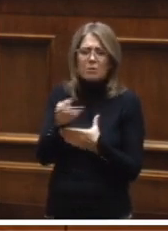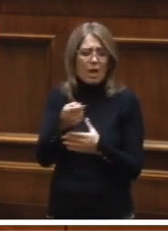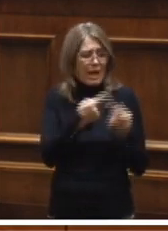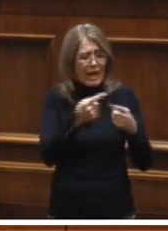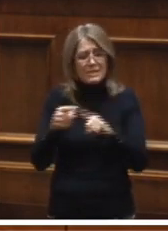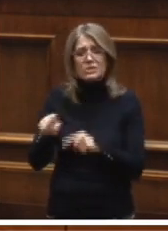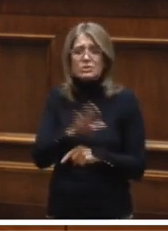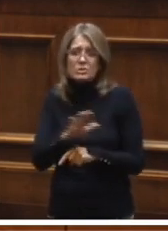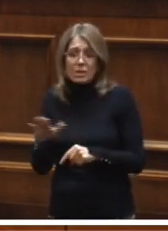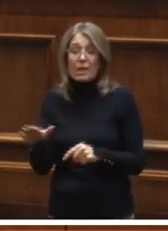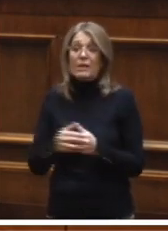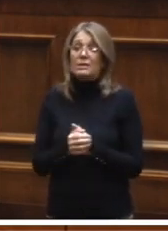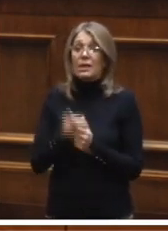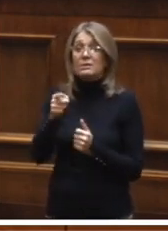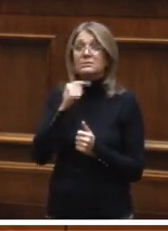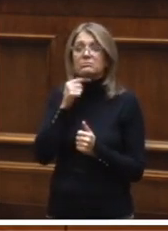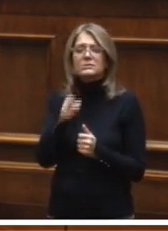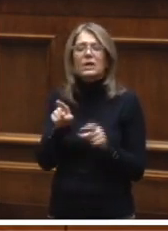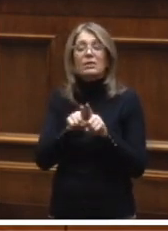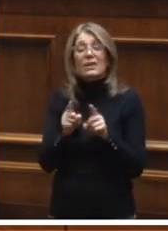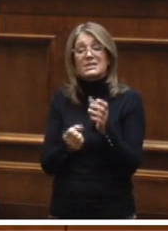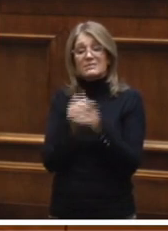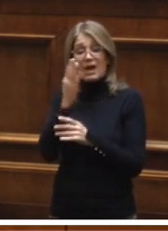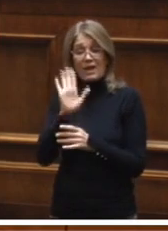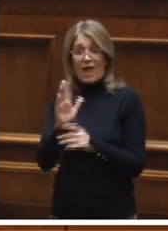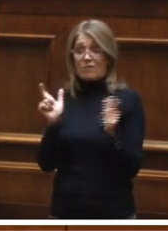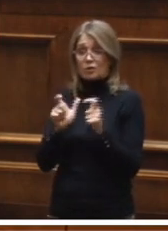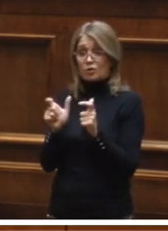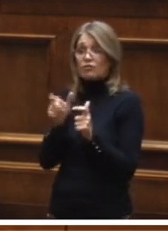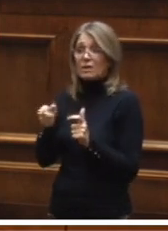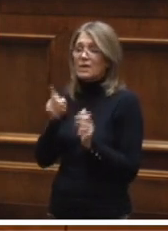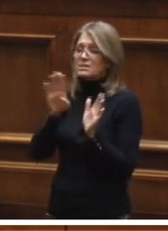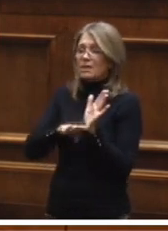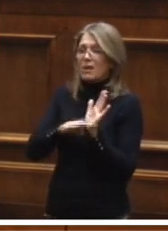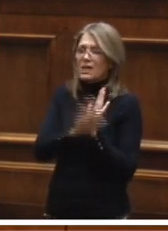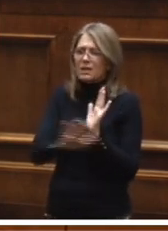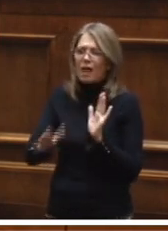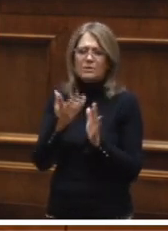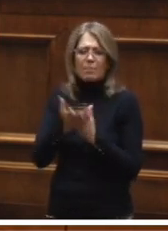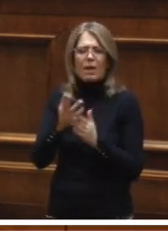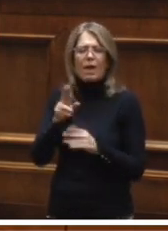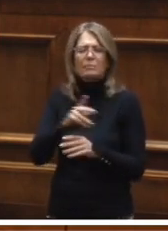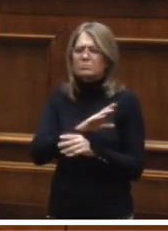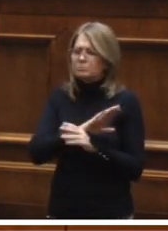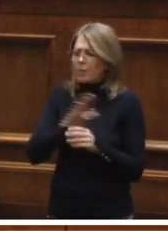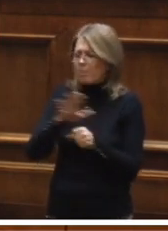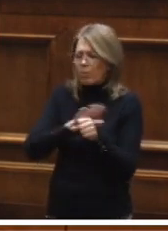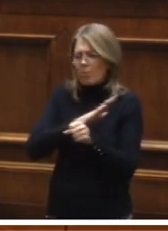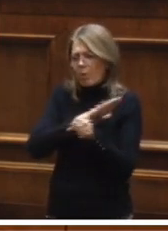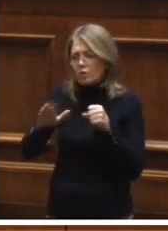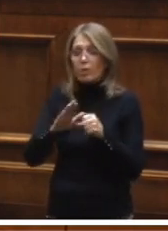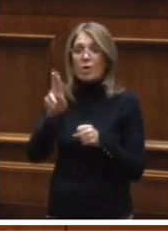specifičnosti, sa ciljem stvaranja takvog društva u kojem bi diskriminacija dece bila isključena. Želim samo na